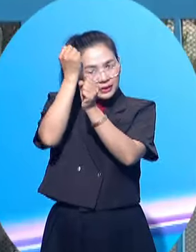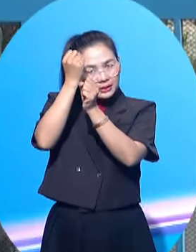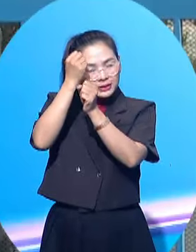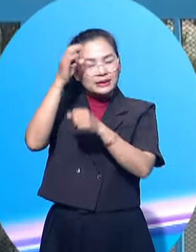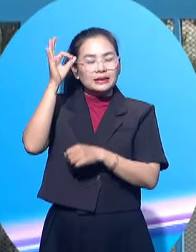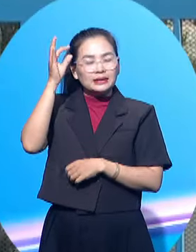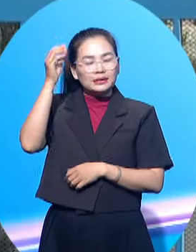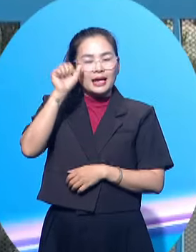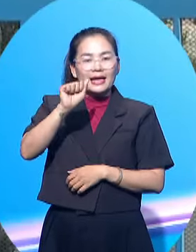ai